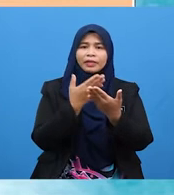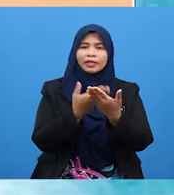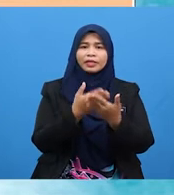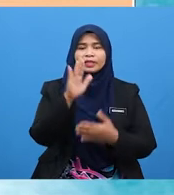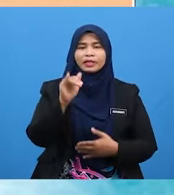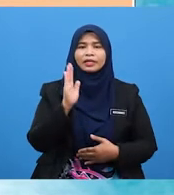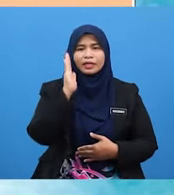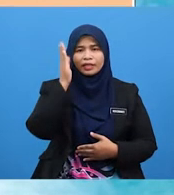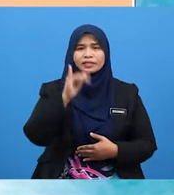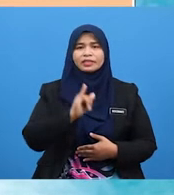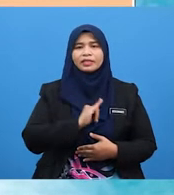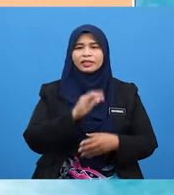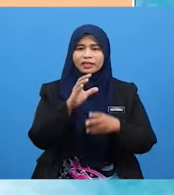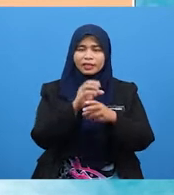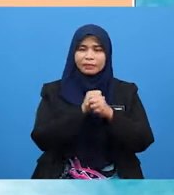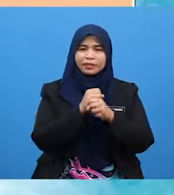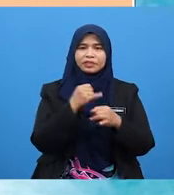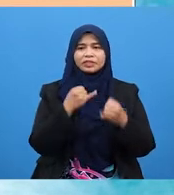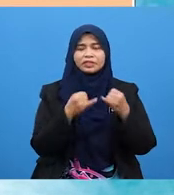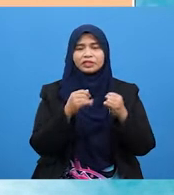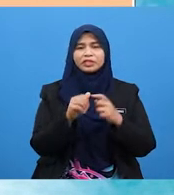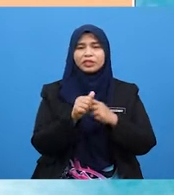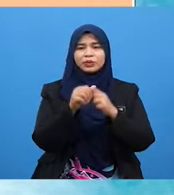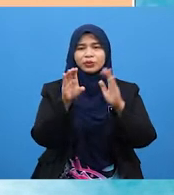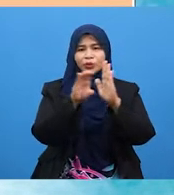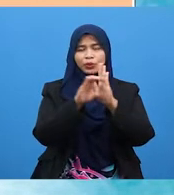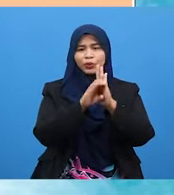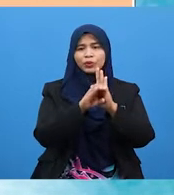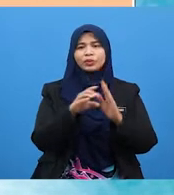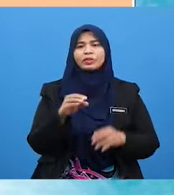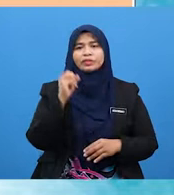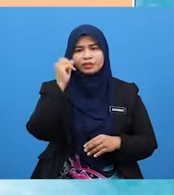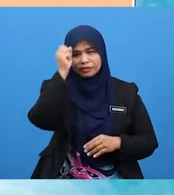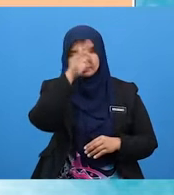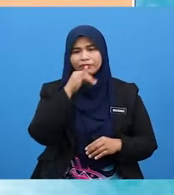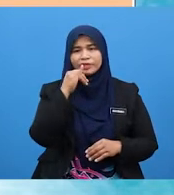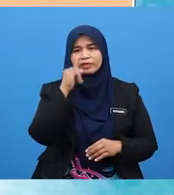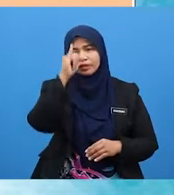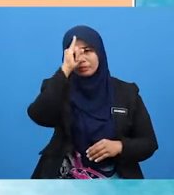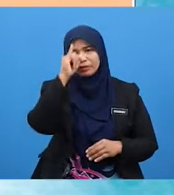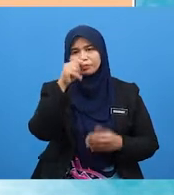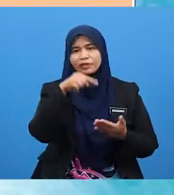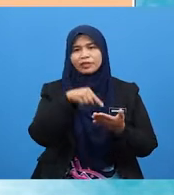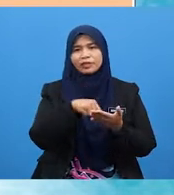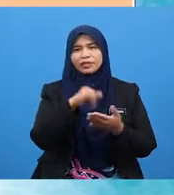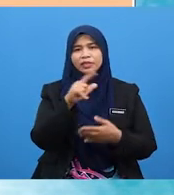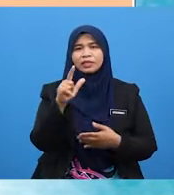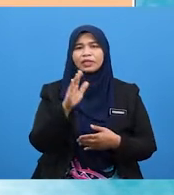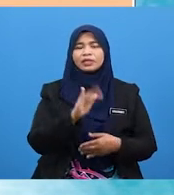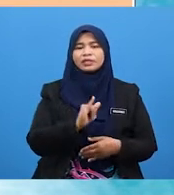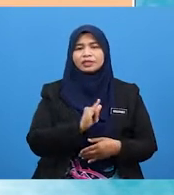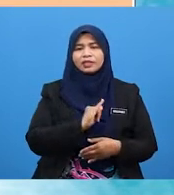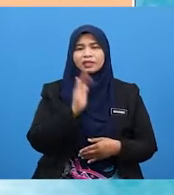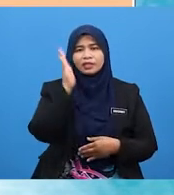Kebaikan yang akan saya peroleh jika mencontohi kepribadian Imam Mazhab ini ialah